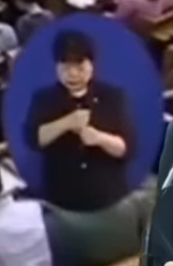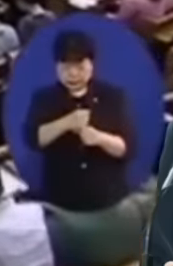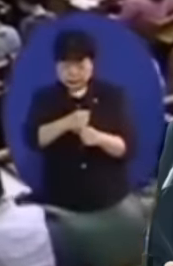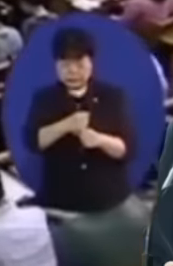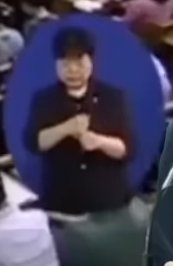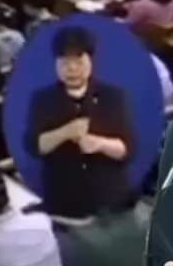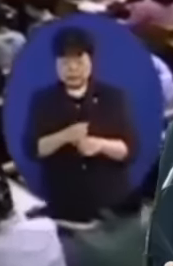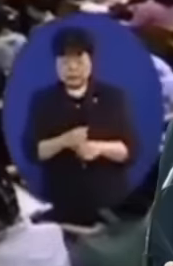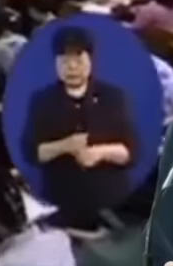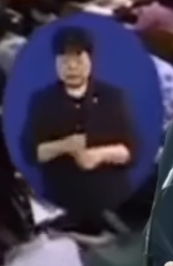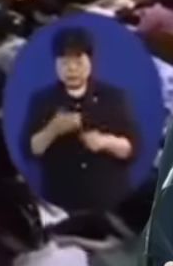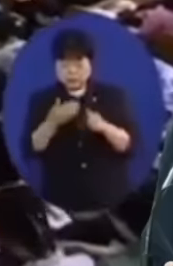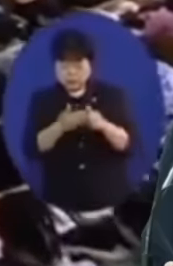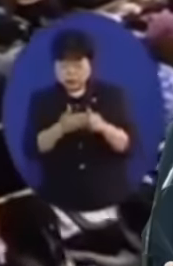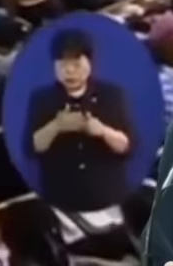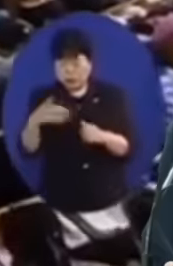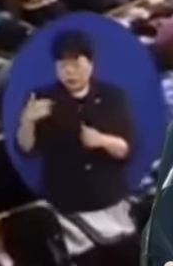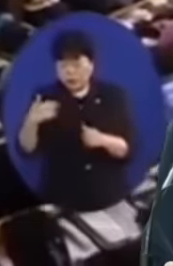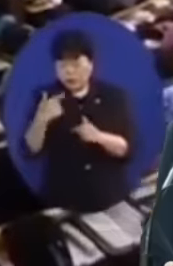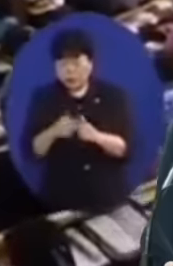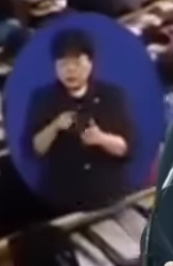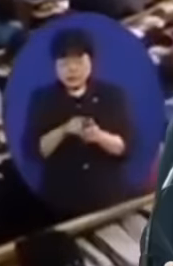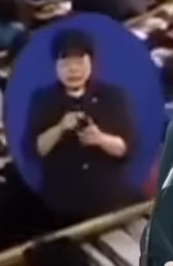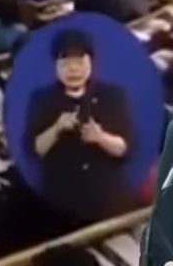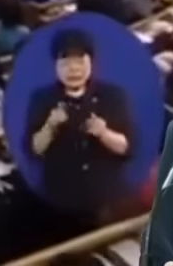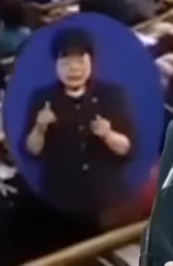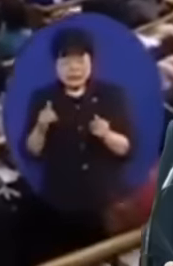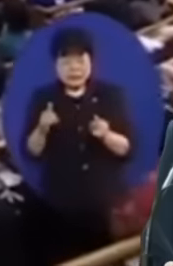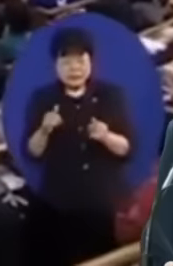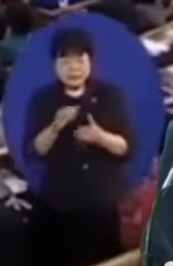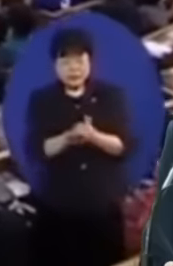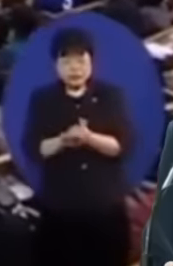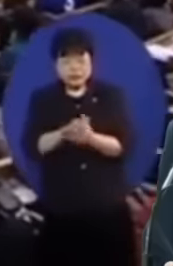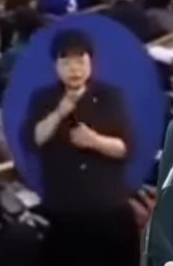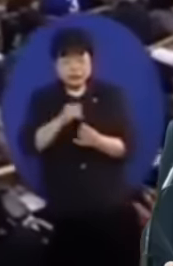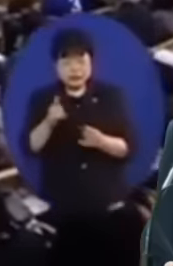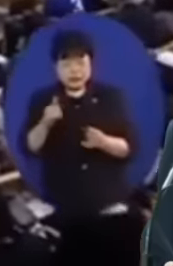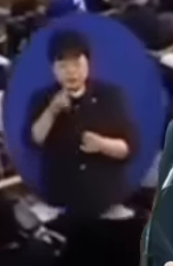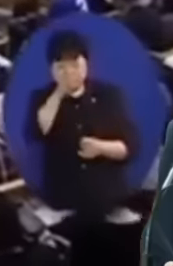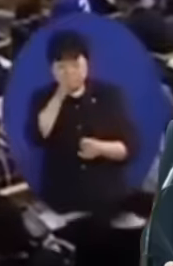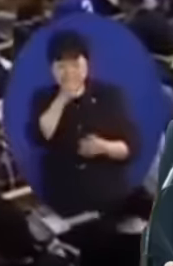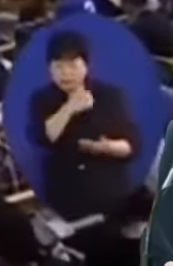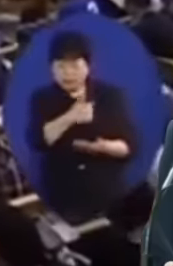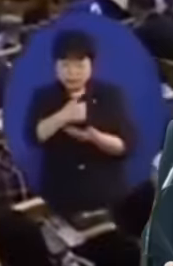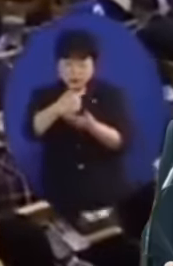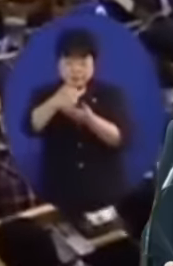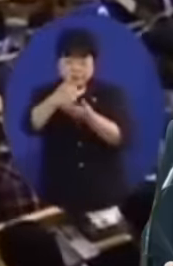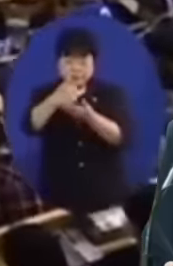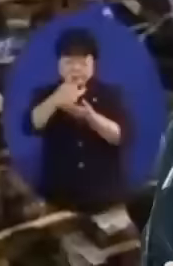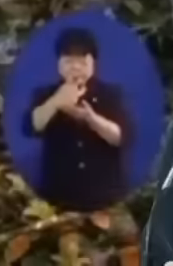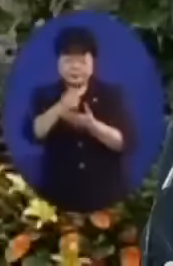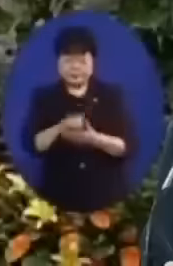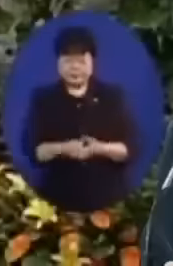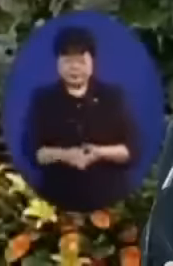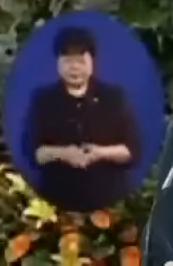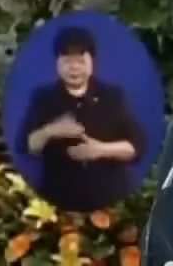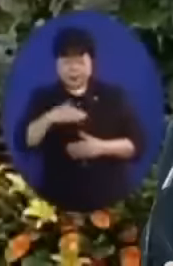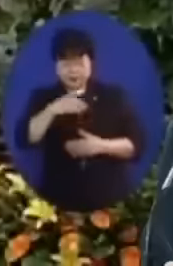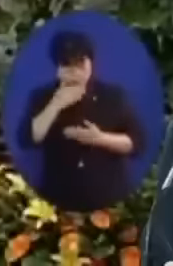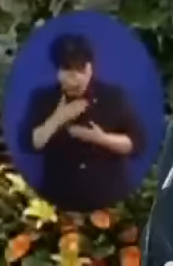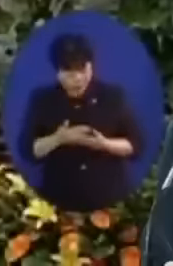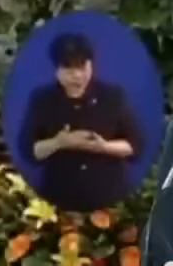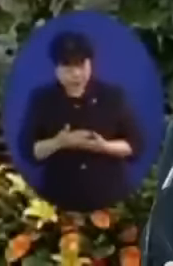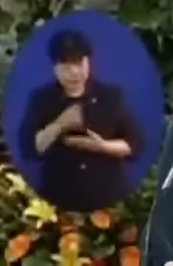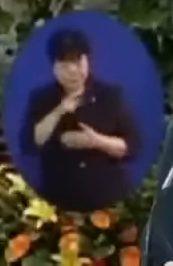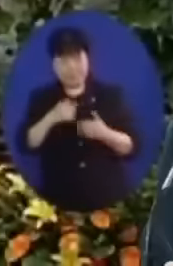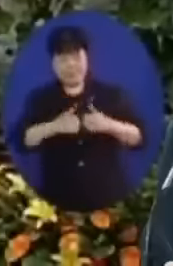삼으려고 해도 몰라서 예수님을 믿지 않으므로 친구가 못된 사람들도 있사오니 그 사람들은 감동받아